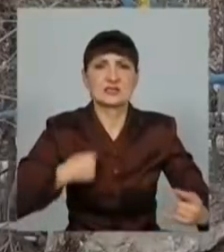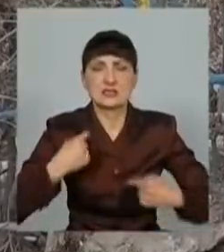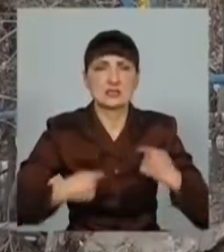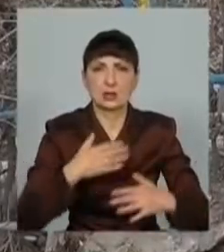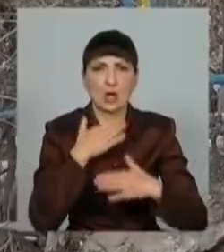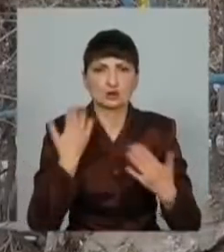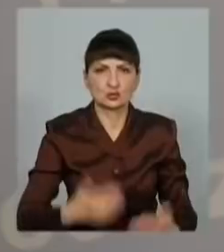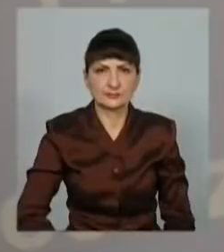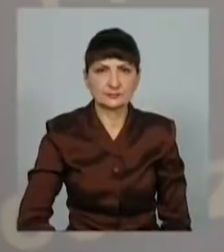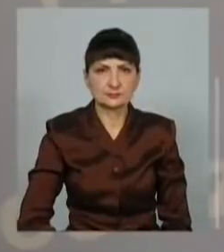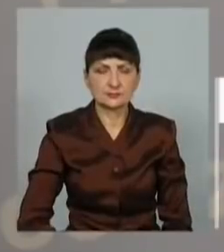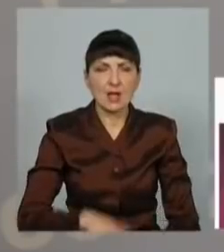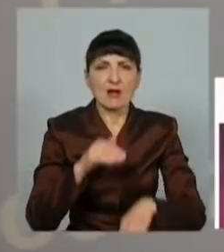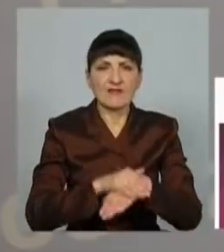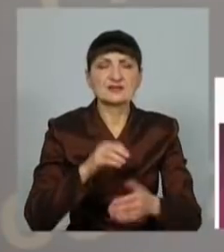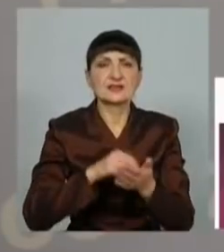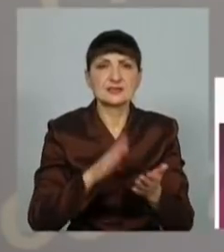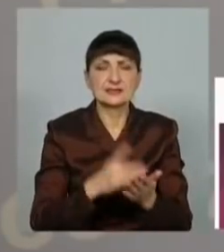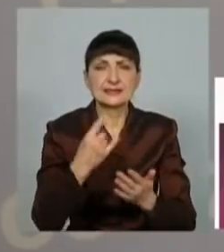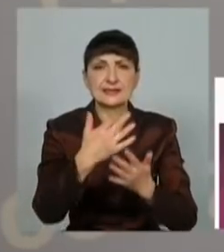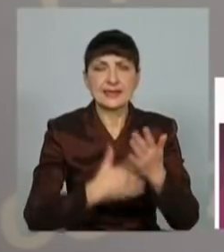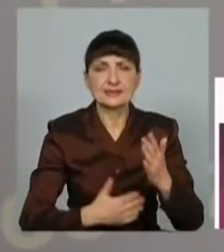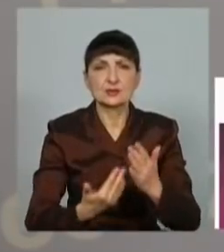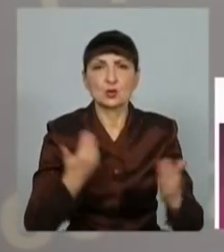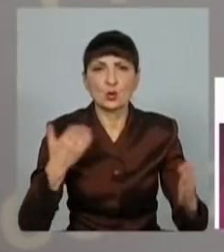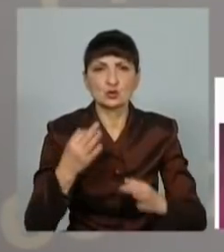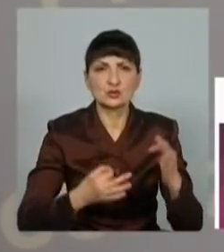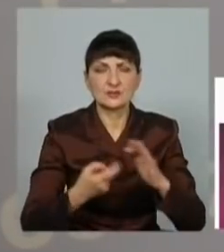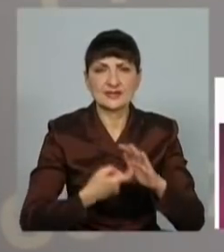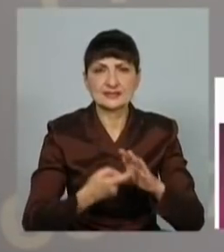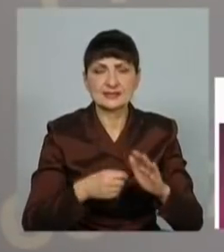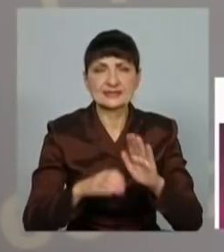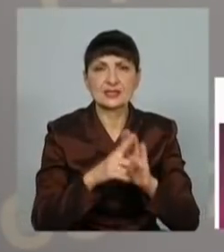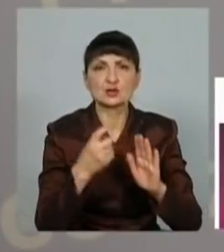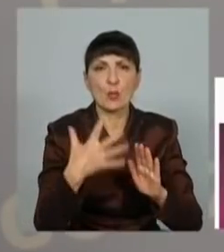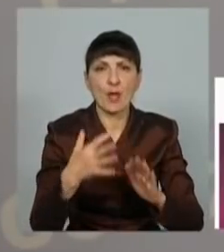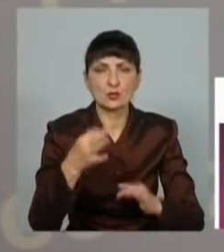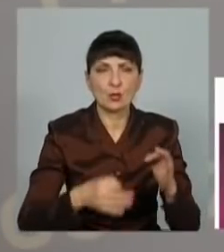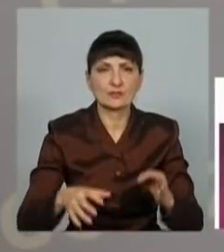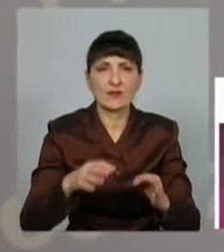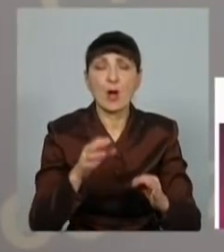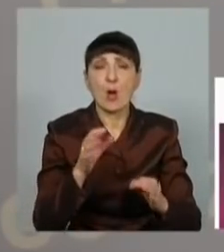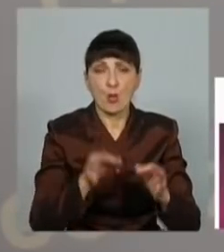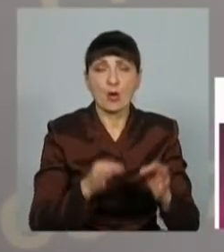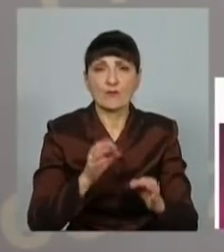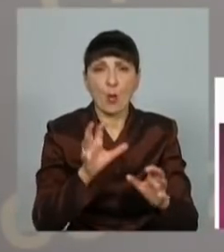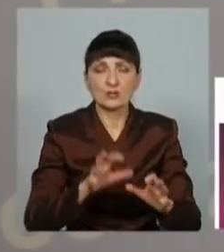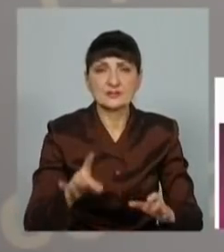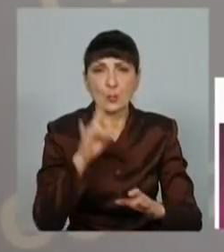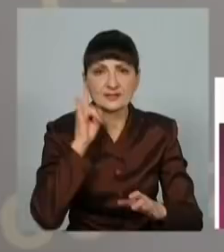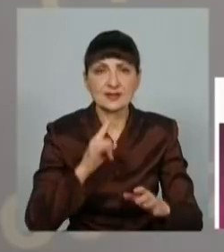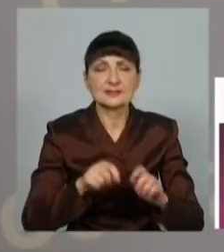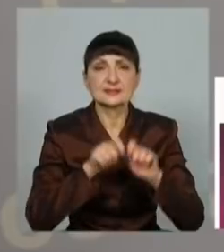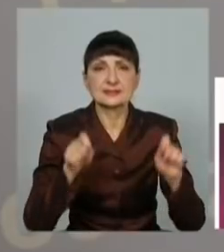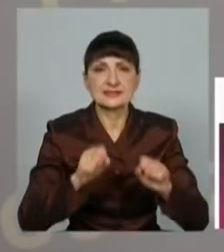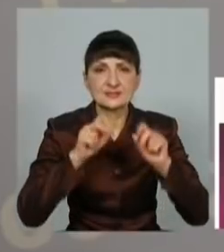судьбы. Данный факт зарегистрирован в едином реестре досудебного расследования по статье 105 Уголовного кодекса Республики Казахстан. Создана специальная